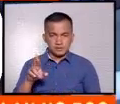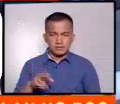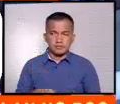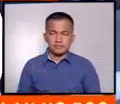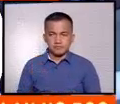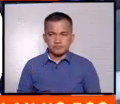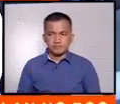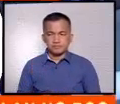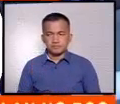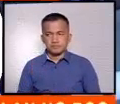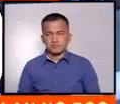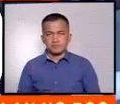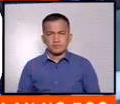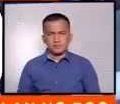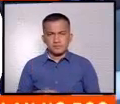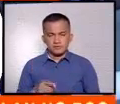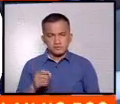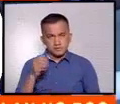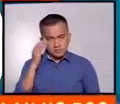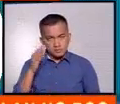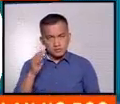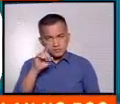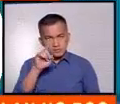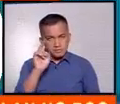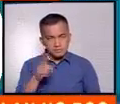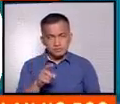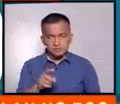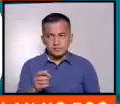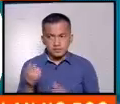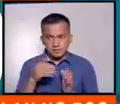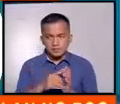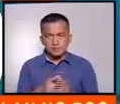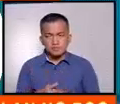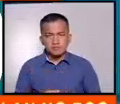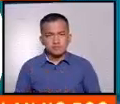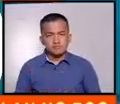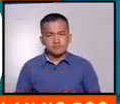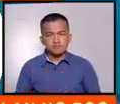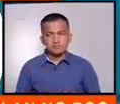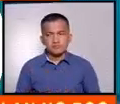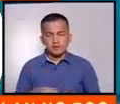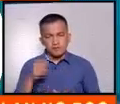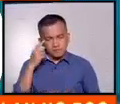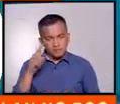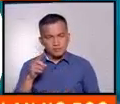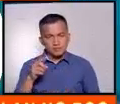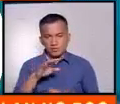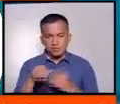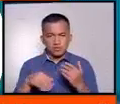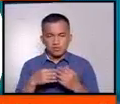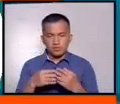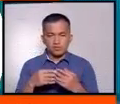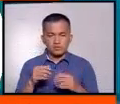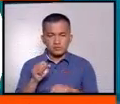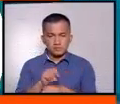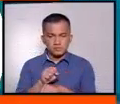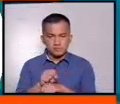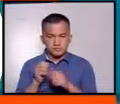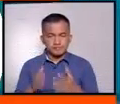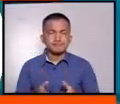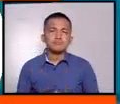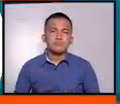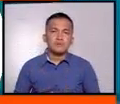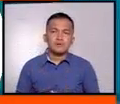I-coordinate lang po natin sa NPR. Okay. Sir, matanong ko kayo ano, para sa muli, sa kapakanan ito ng lahat ng mga empleyado